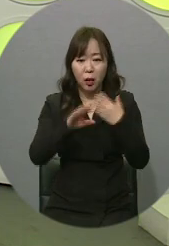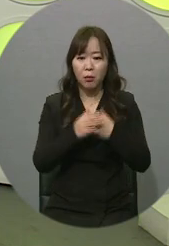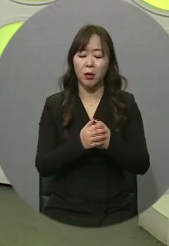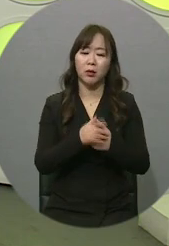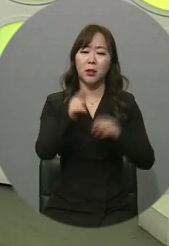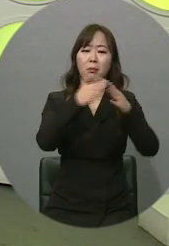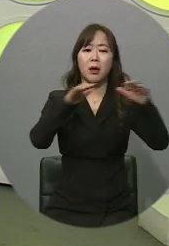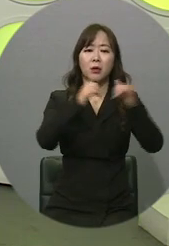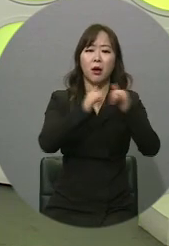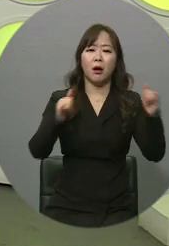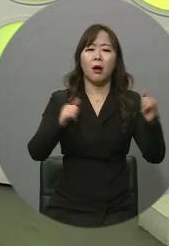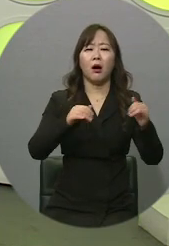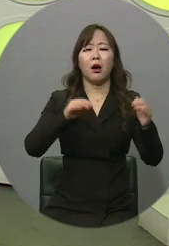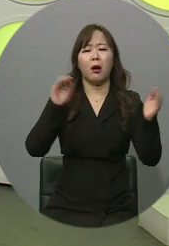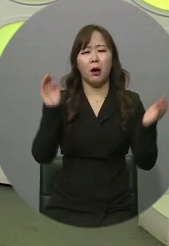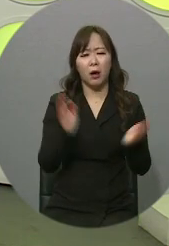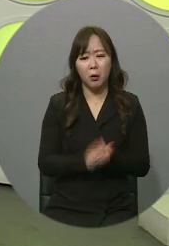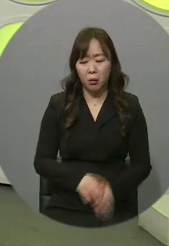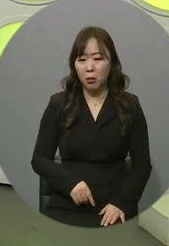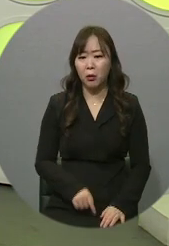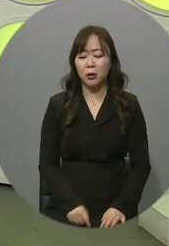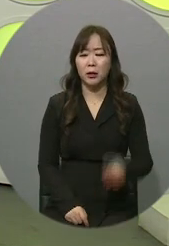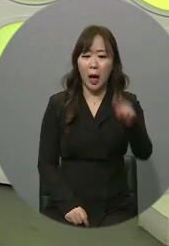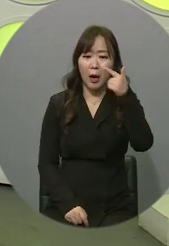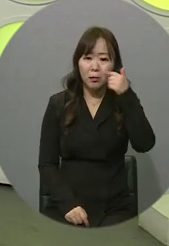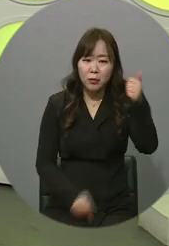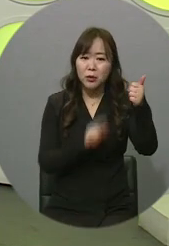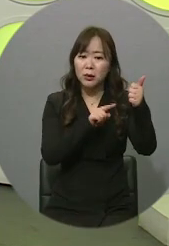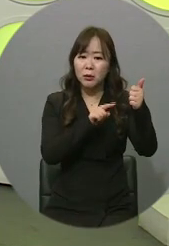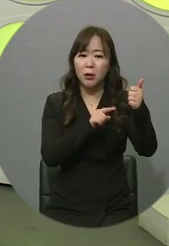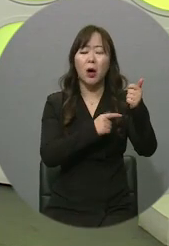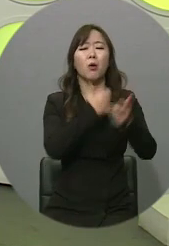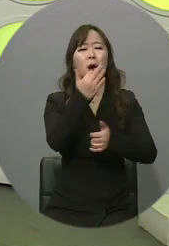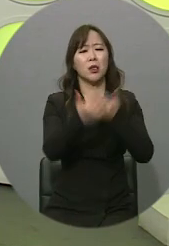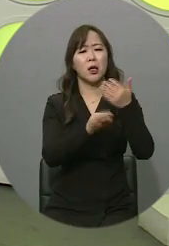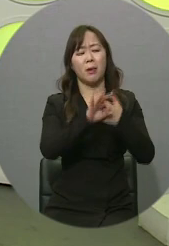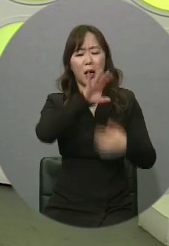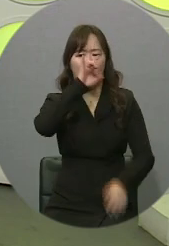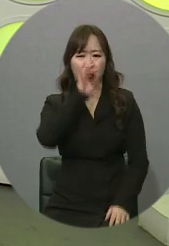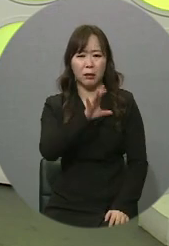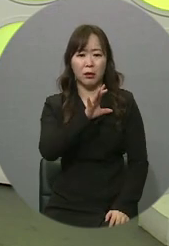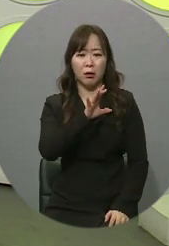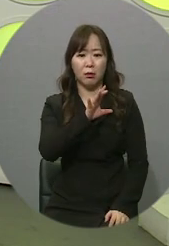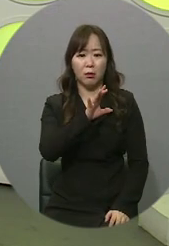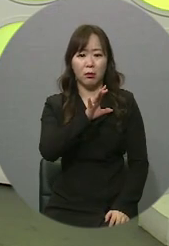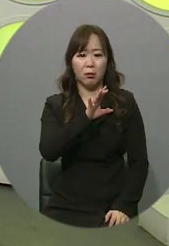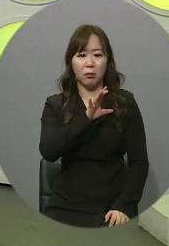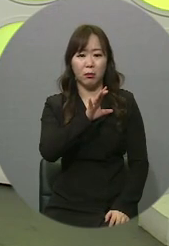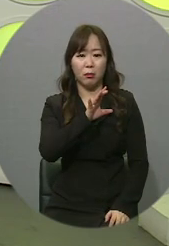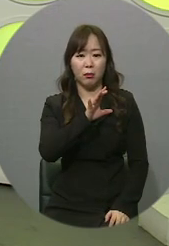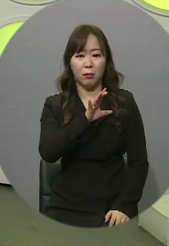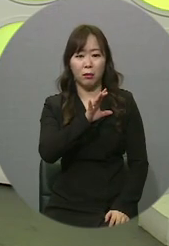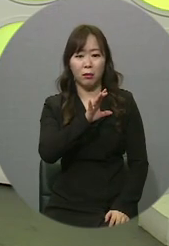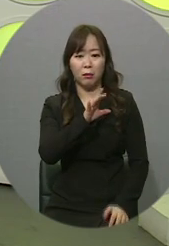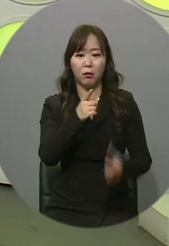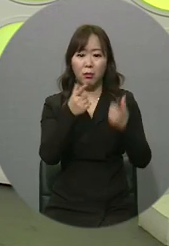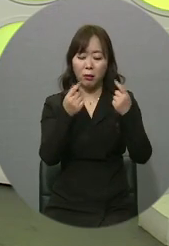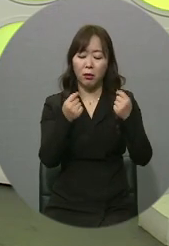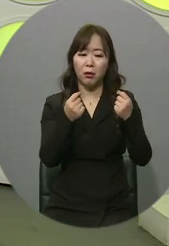그 주민이 아이고 그 사람은 절대로 화장을 시키면 안 되는데 라며 왜요?